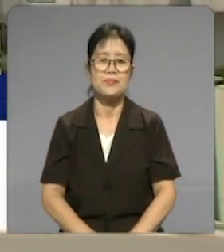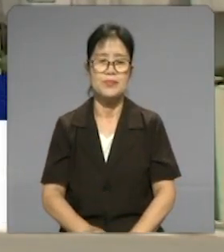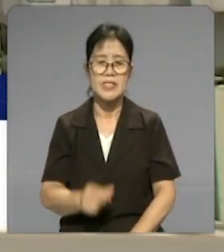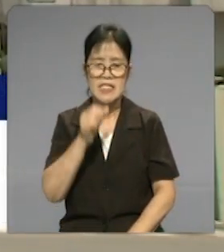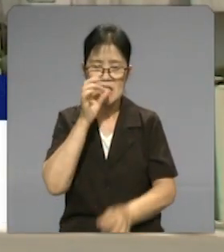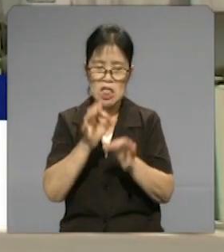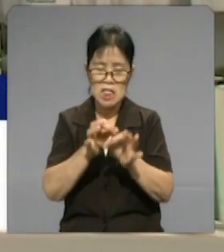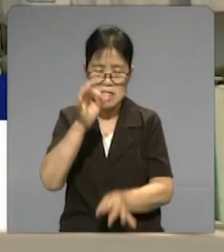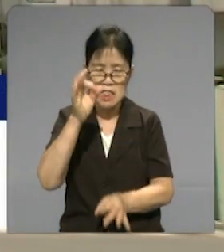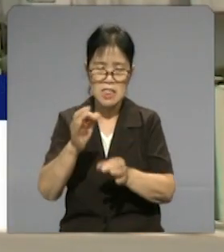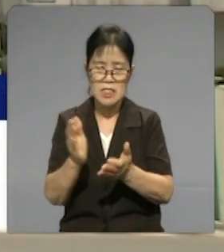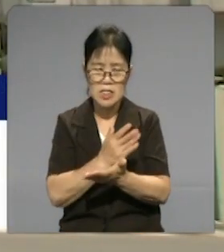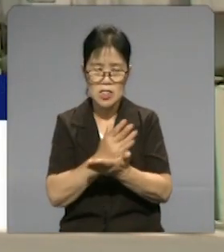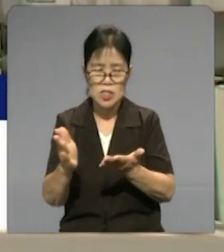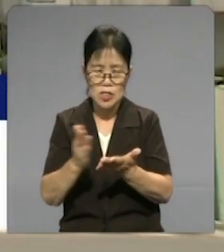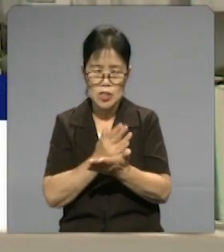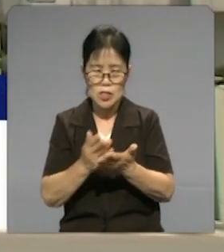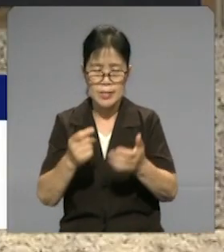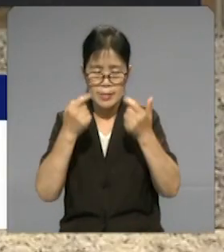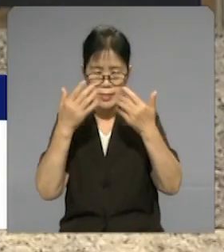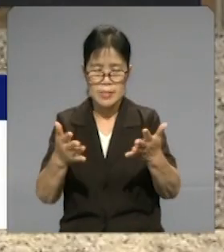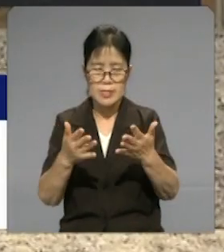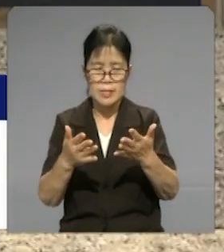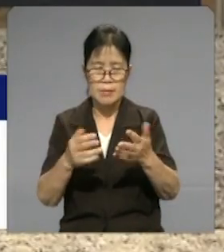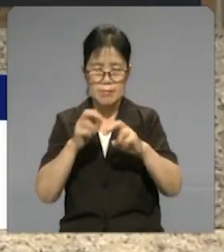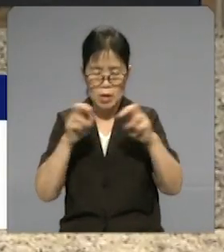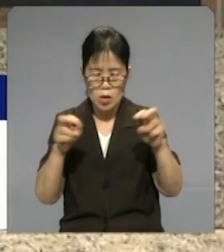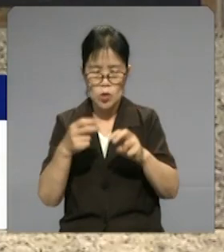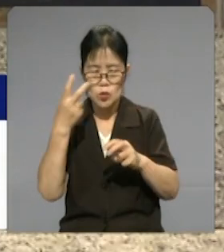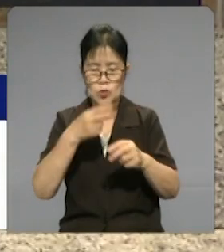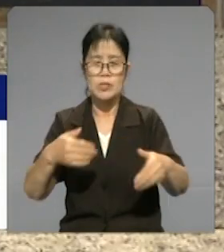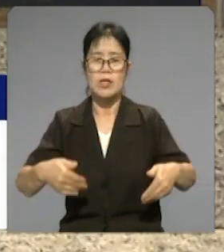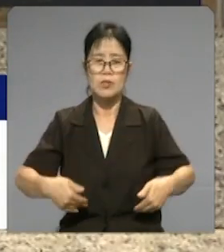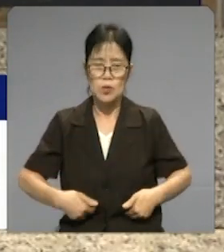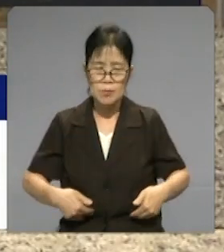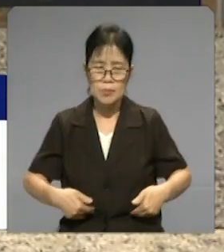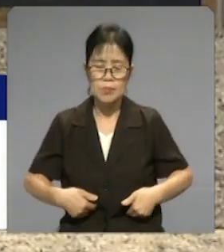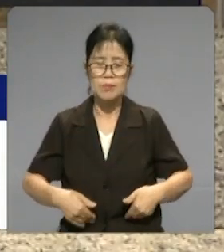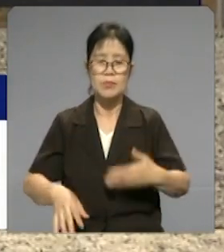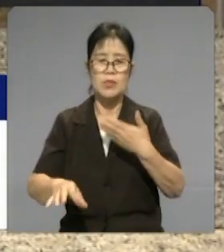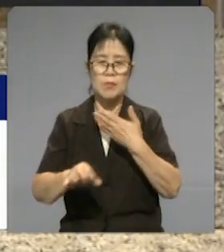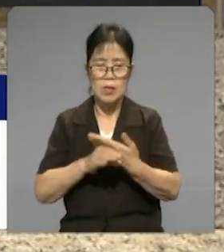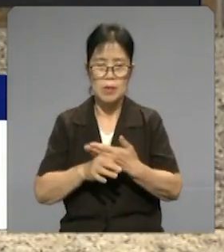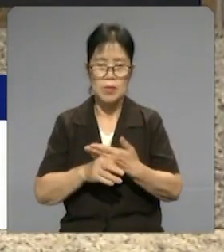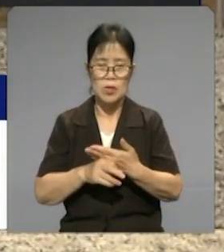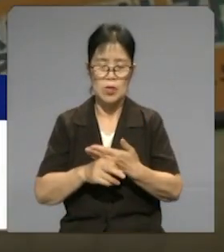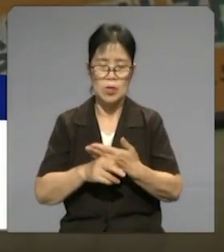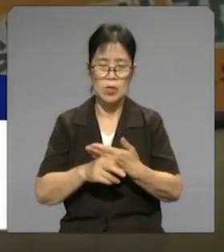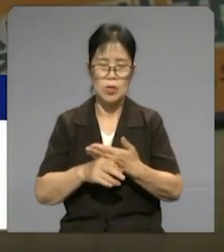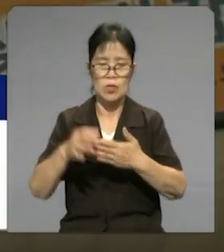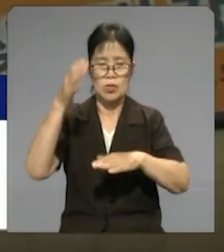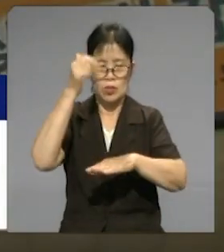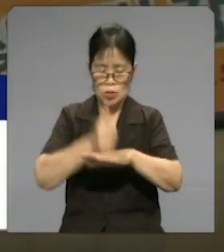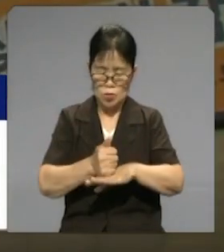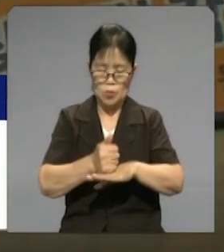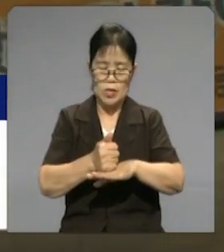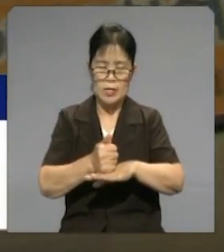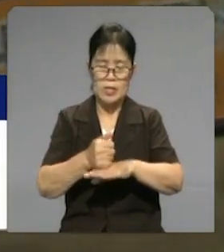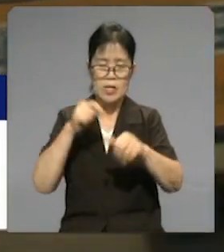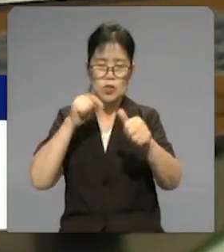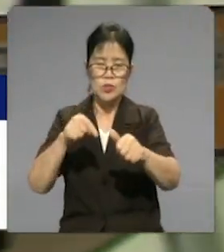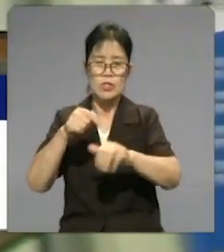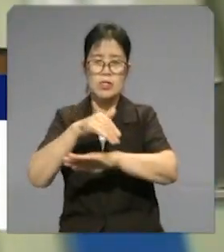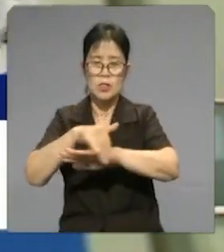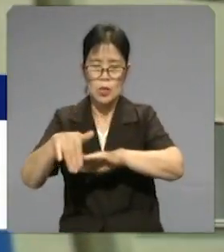철근 백은 정확하게 하셨는지 그거를 파악을 해서 그리고 조사를 조사가 필요하면 조사를 하고 그